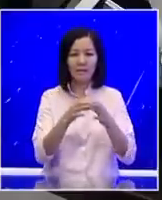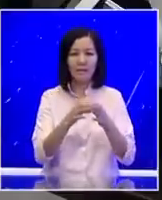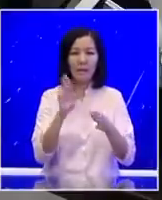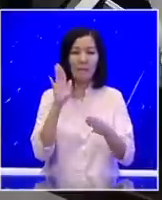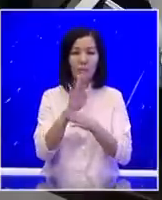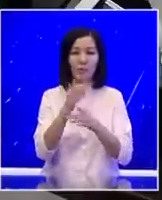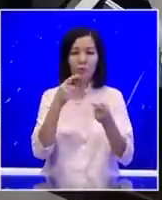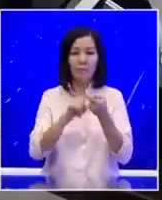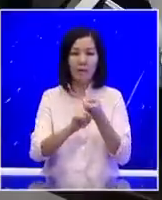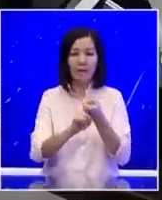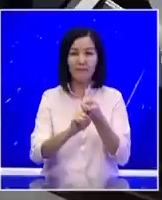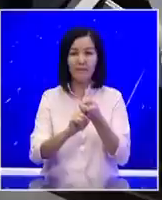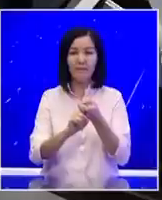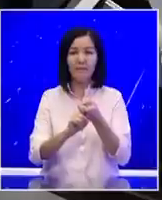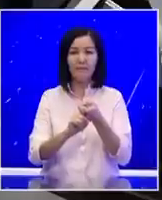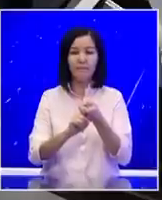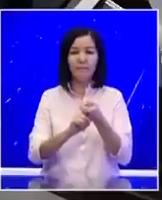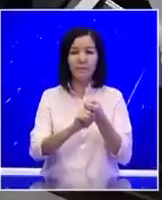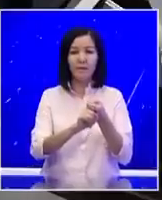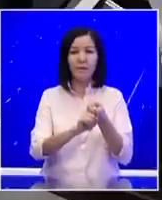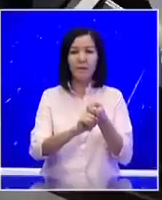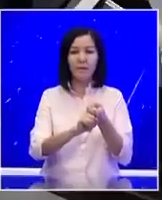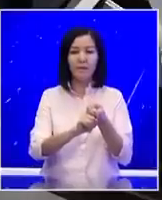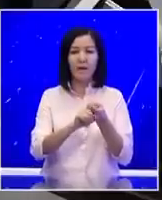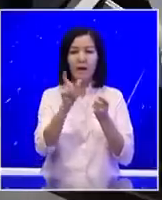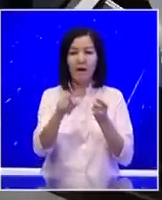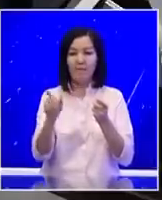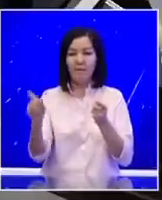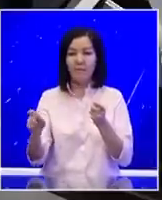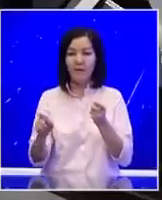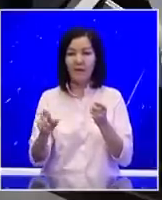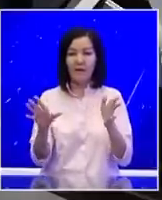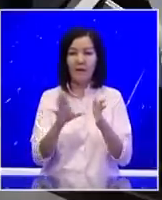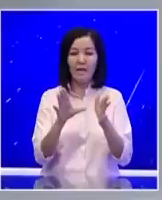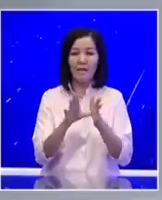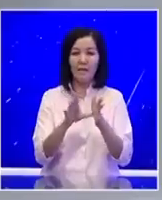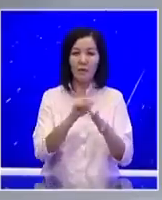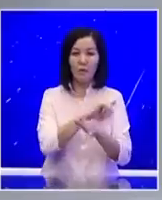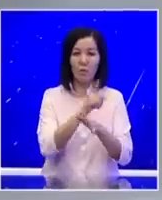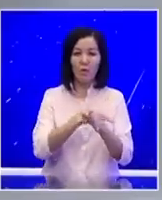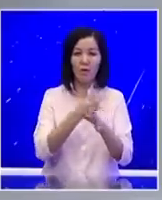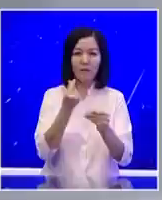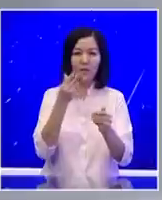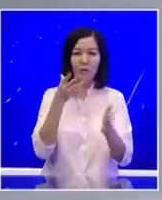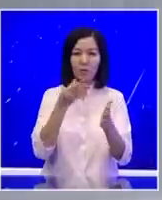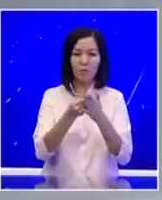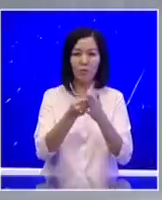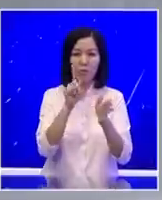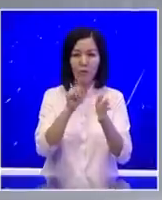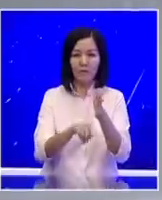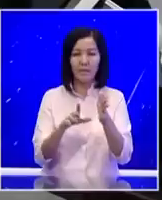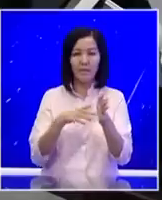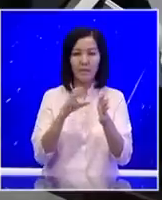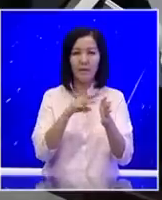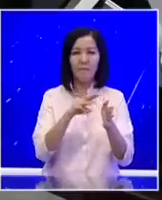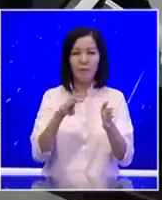бұйрығына байланысты жеке тұтынушыларға жаңа электр қуатын арзандағанын хабарлаймыз. Және де айта кететініміз маусым